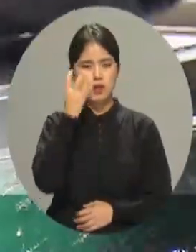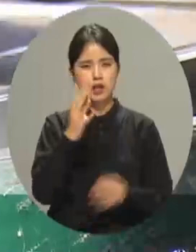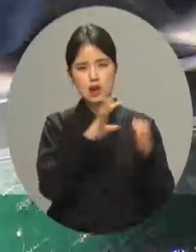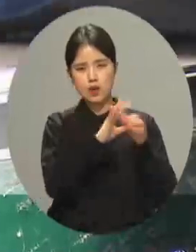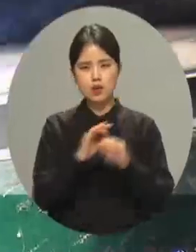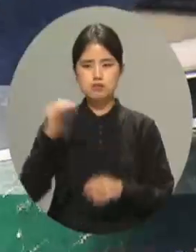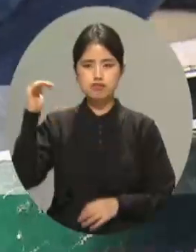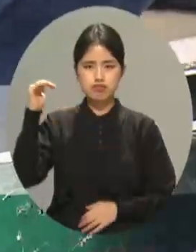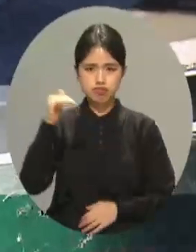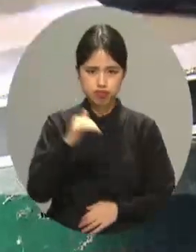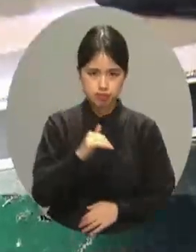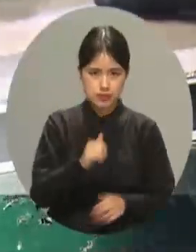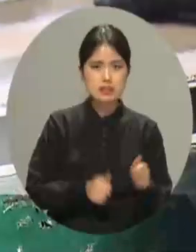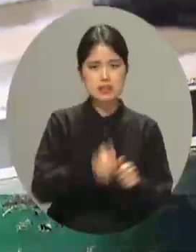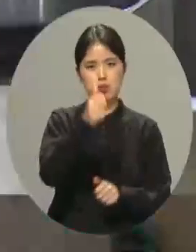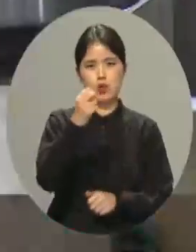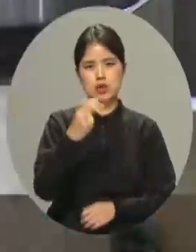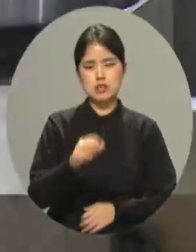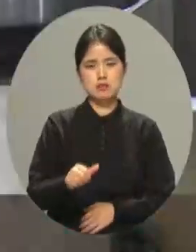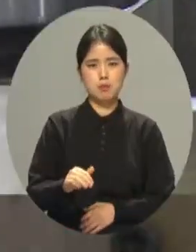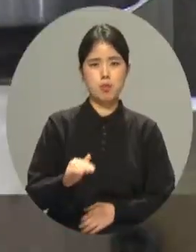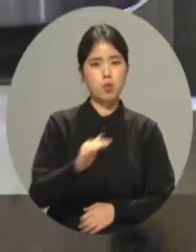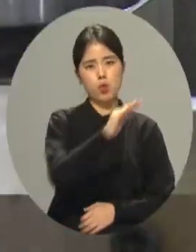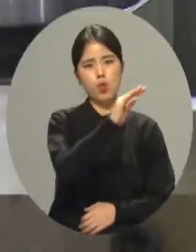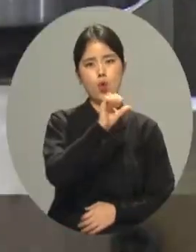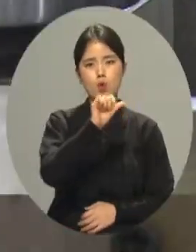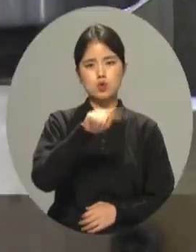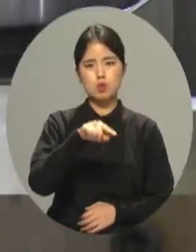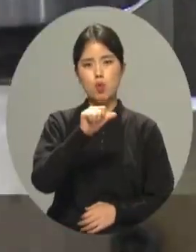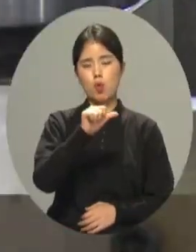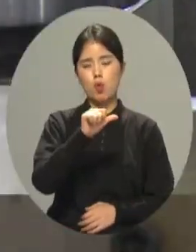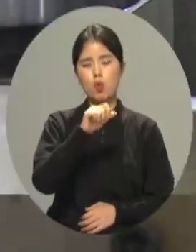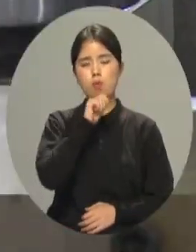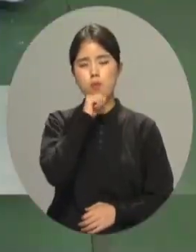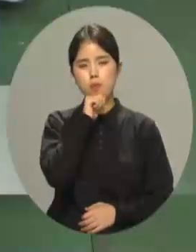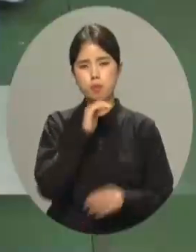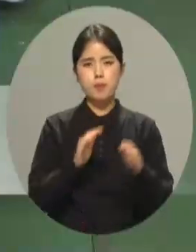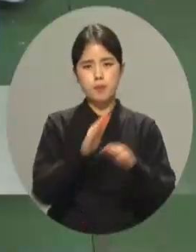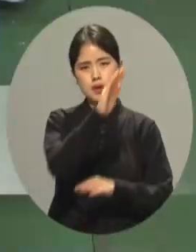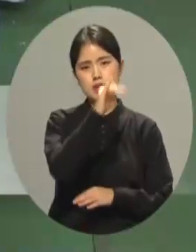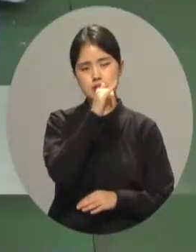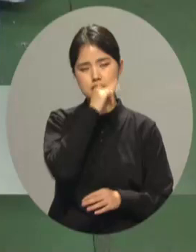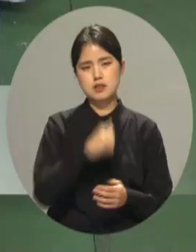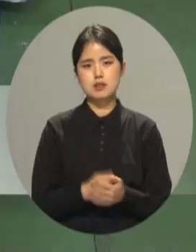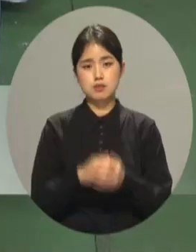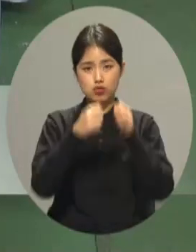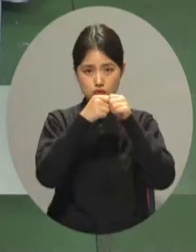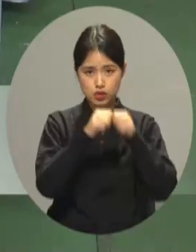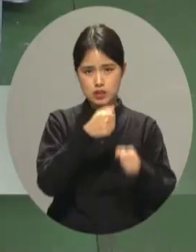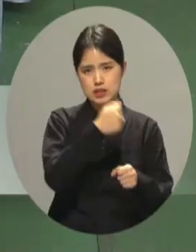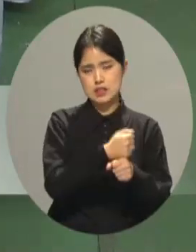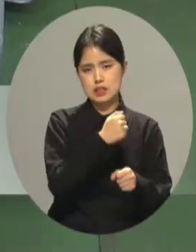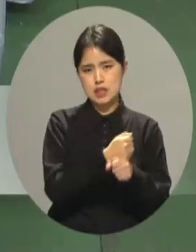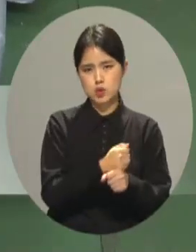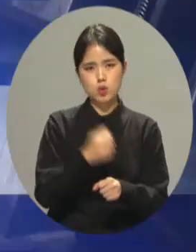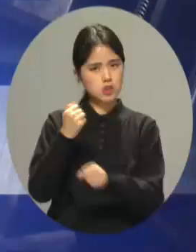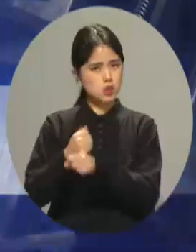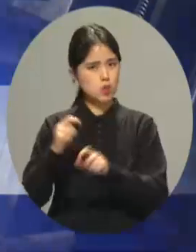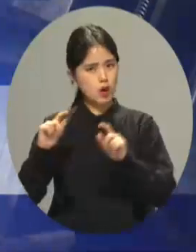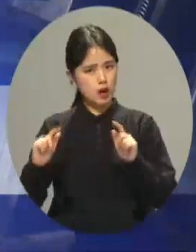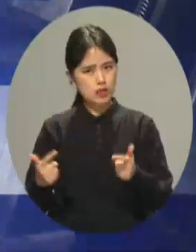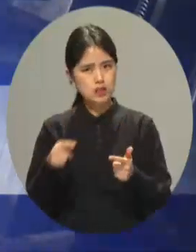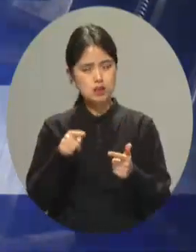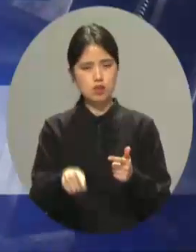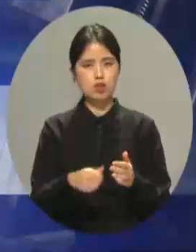연속 하락세를 극복하고 5.5포인트 상승했습니다. 세부적으로는 제조업과 비제조업이 전월